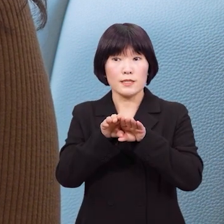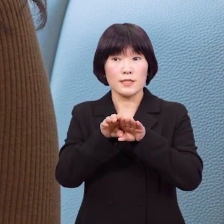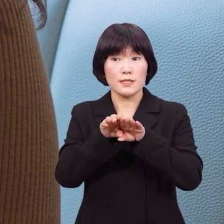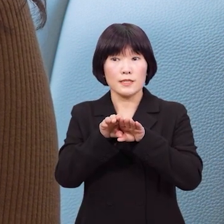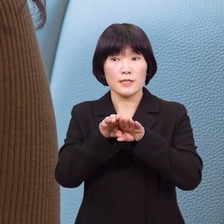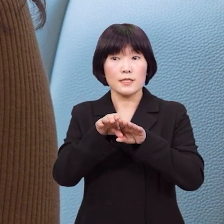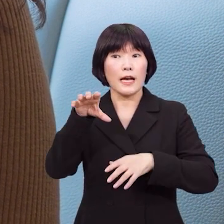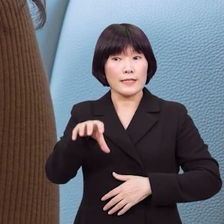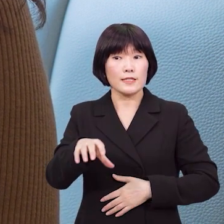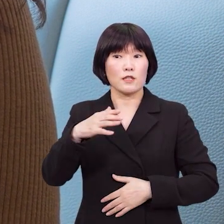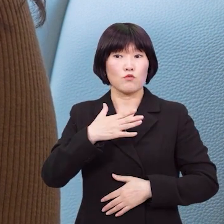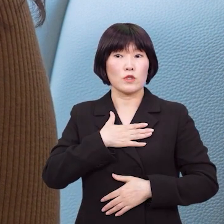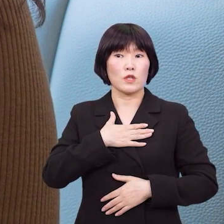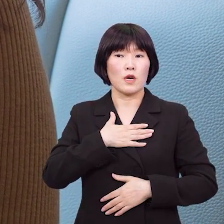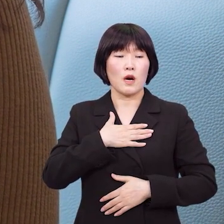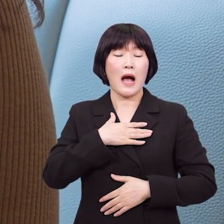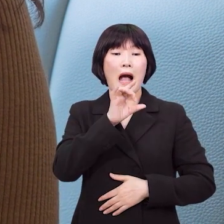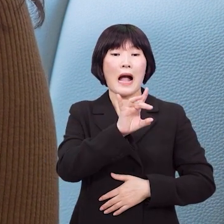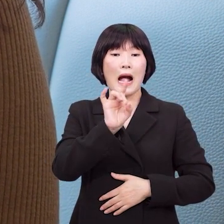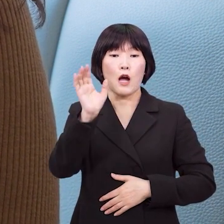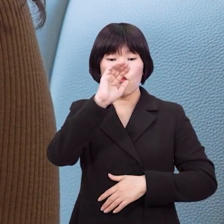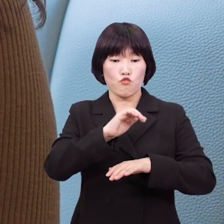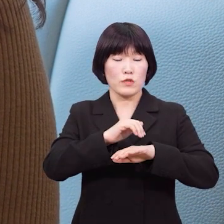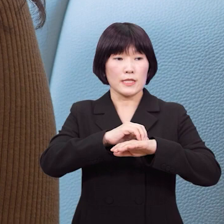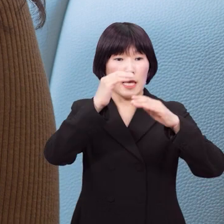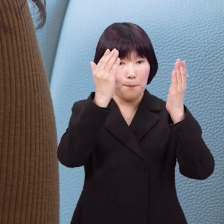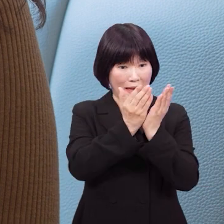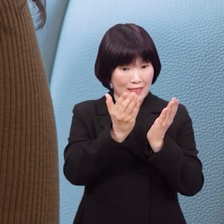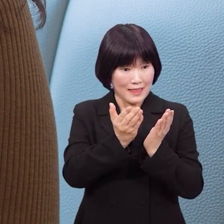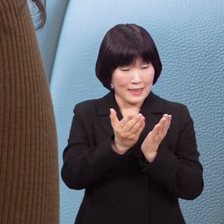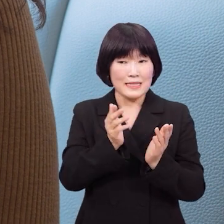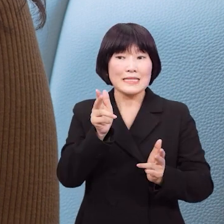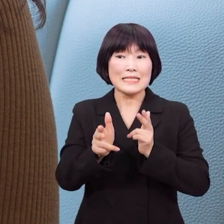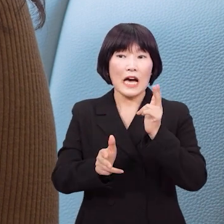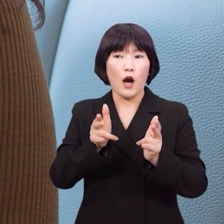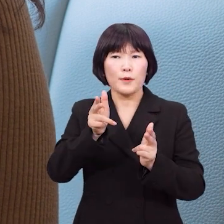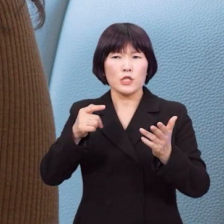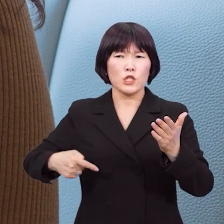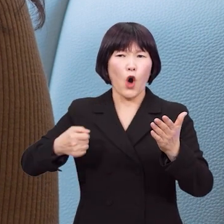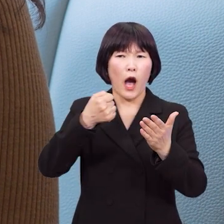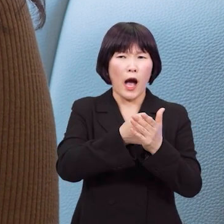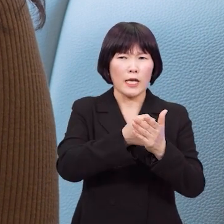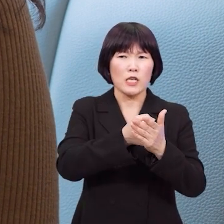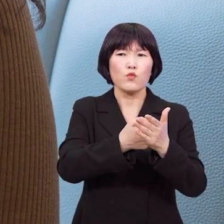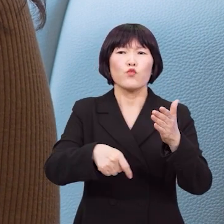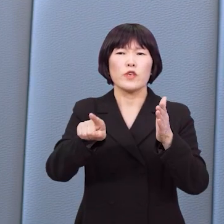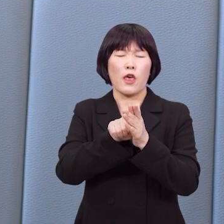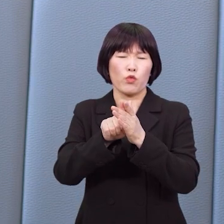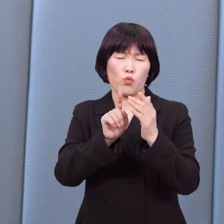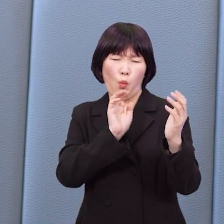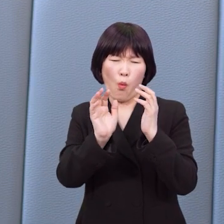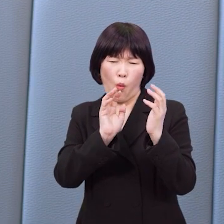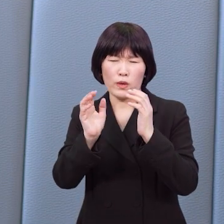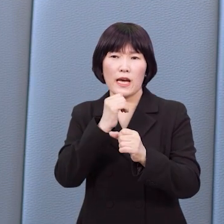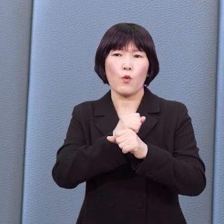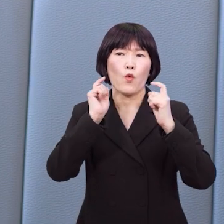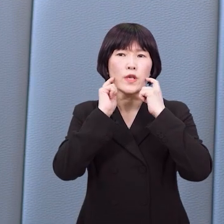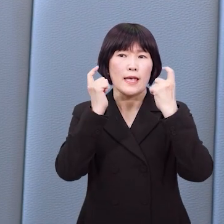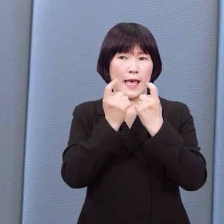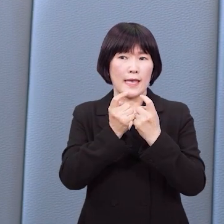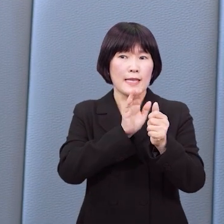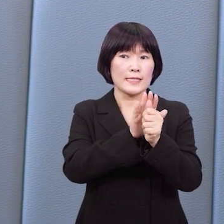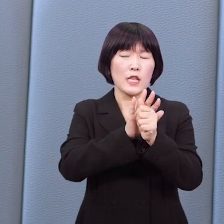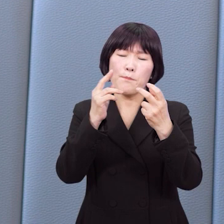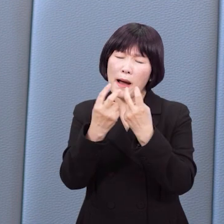위해 많은 논의를 하며 개개인의 지원 방향을 모색하기 위해 사례회의를 많이 진행하고 있습니다. 그리고 훈련생에게